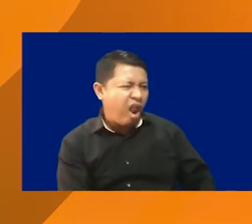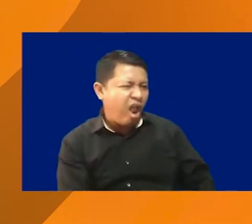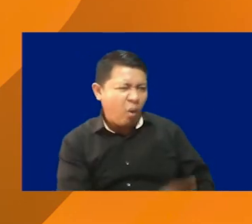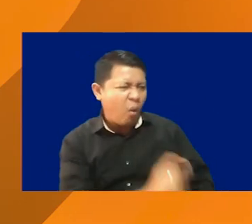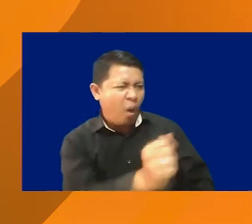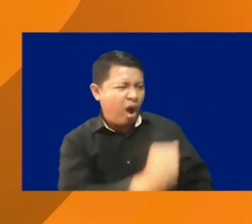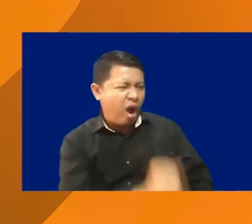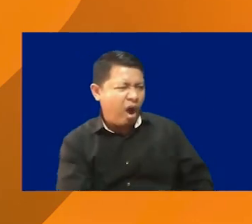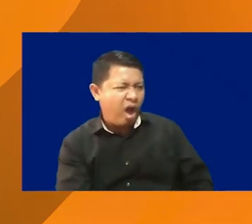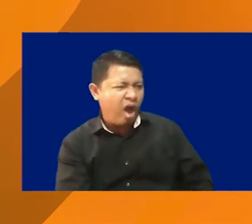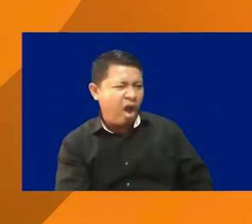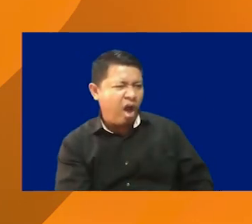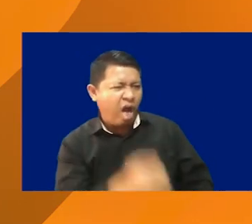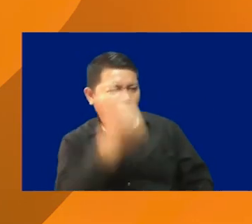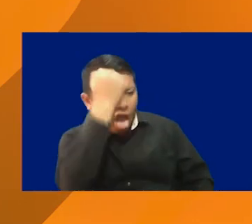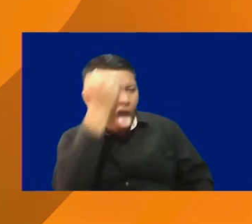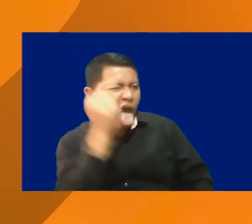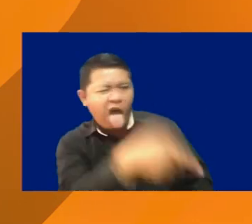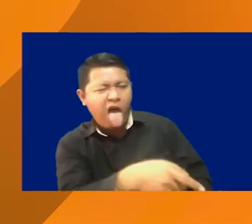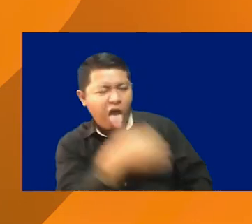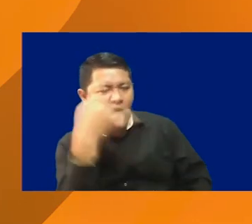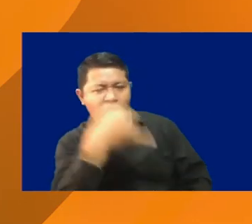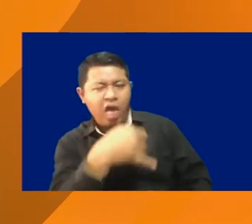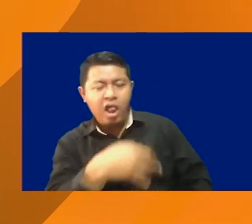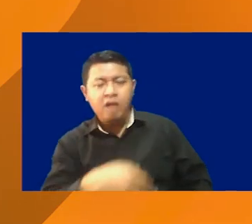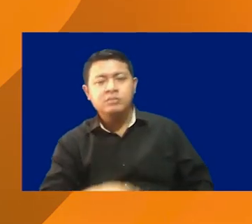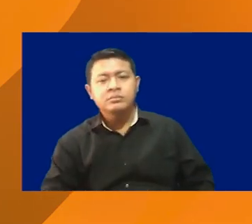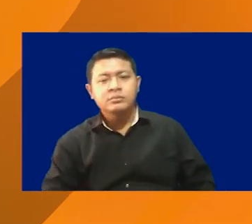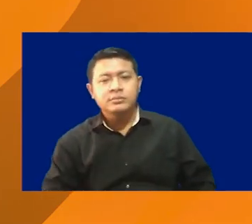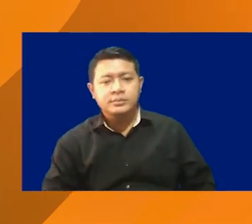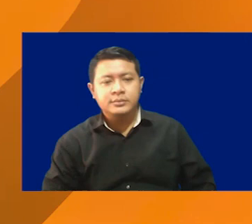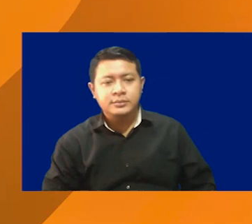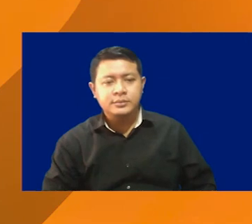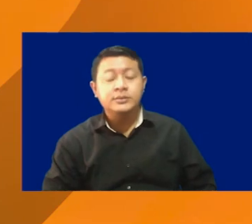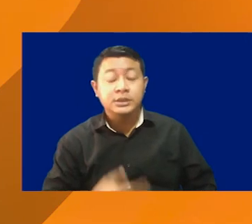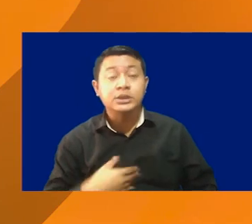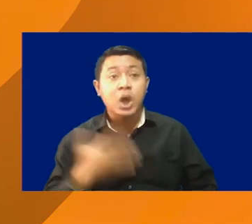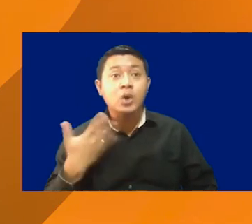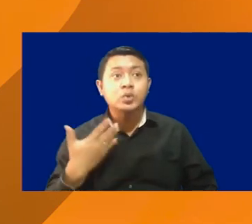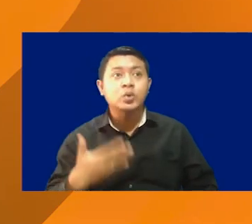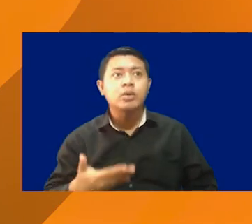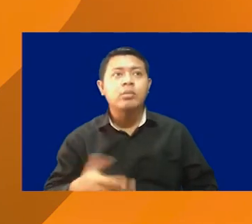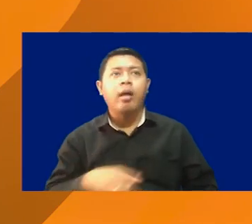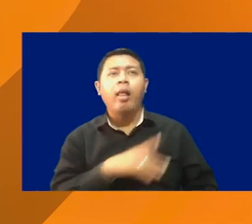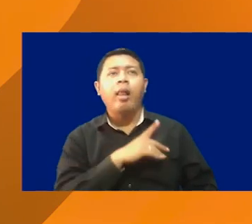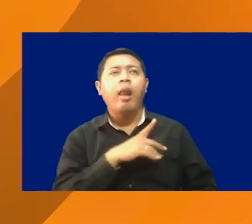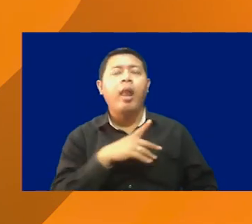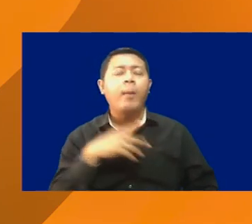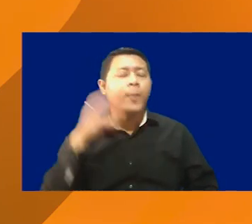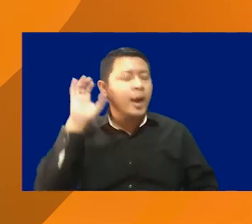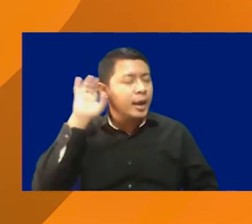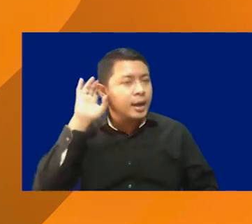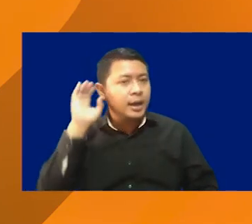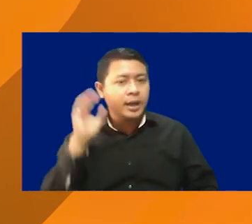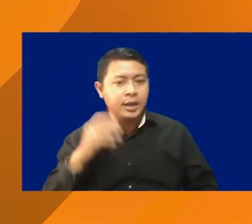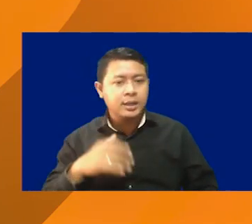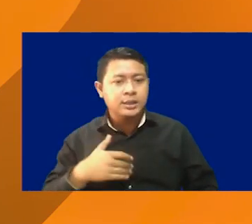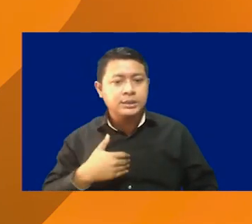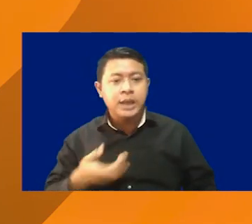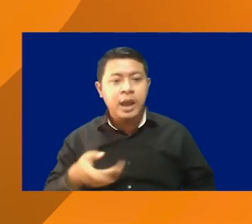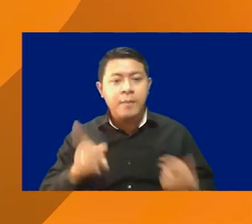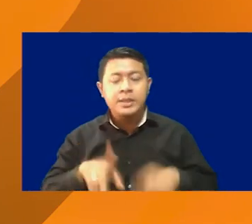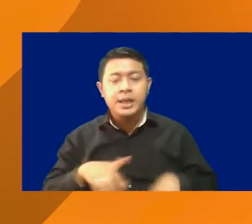caranya. Masa gitu aja gak bisa? Kata-kata seperti itu, saya udah familiar selama bertahun-tahun